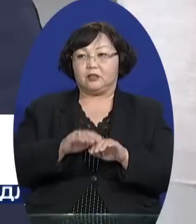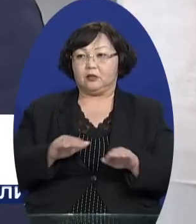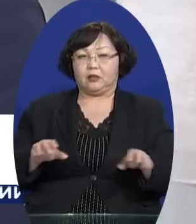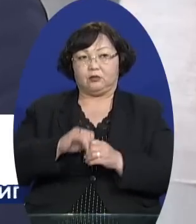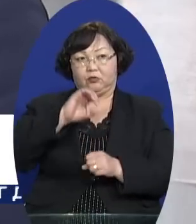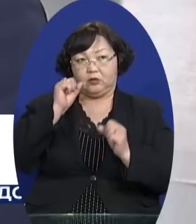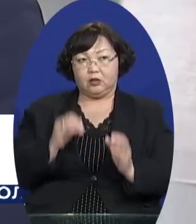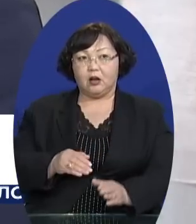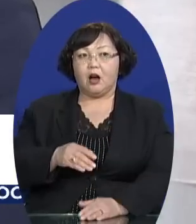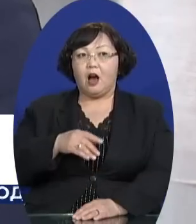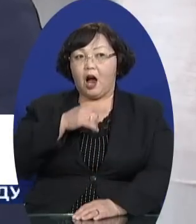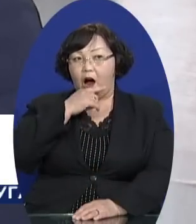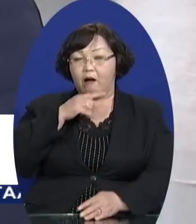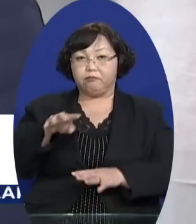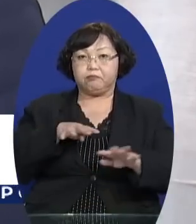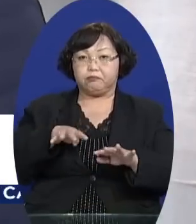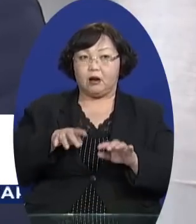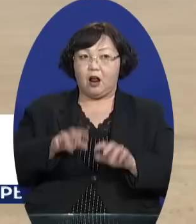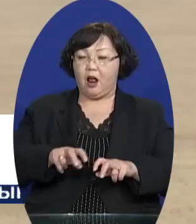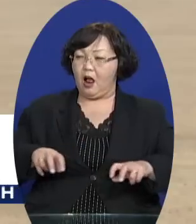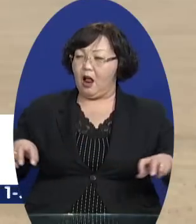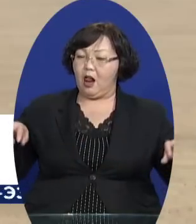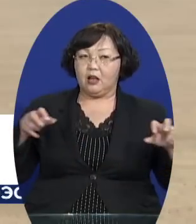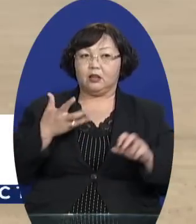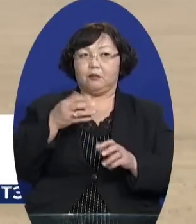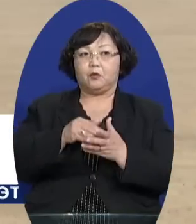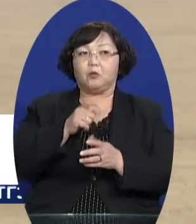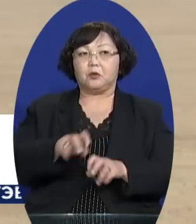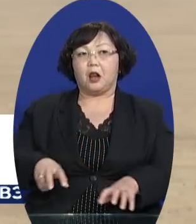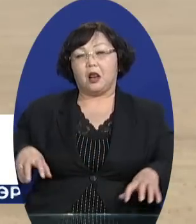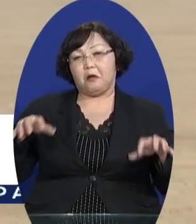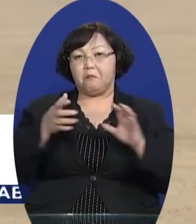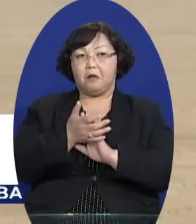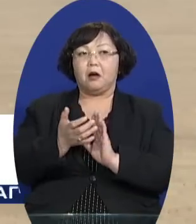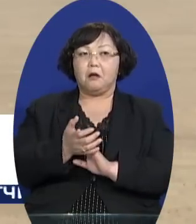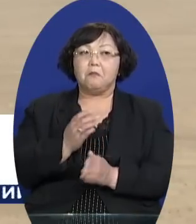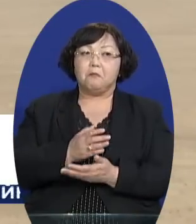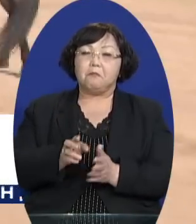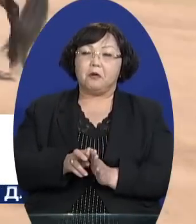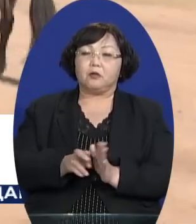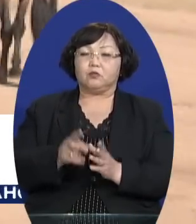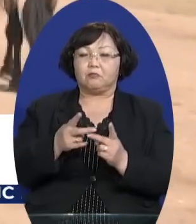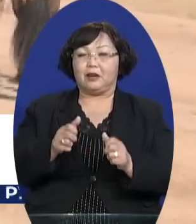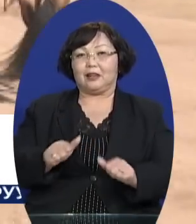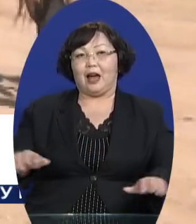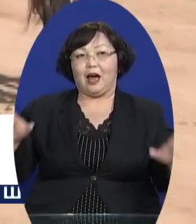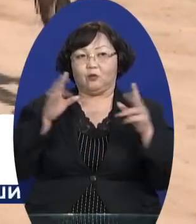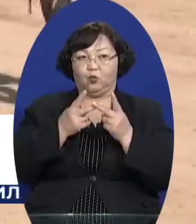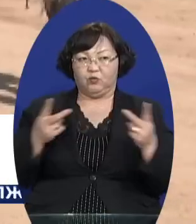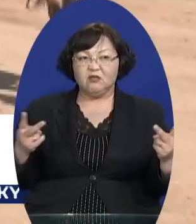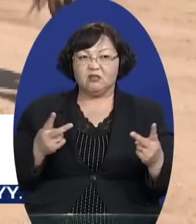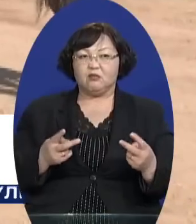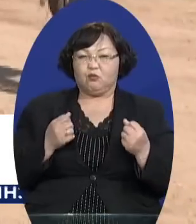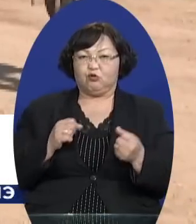барины суудл бол 5000 хүний бас суудалтай. Үндэсний их баяр наадам бол өв соёл, үндэсний дархлаа ондоошлын гол цөм гэж